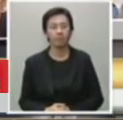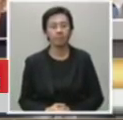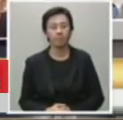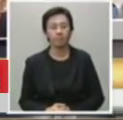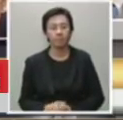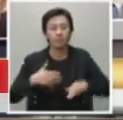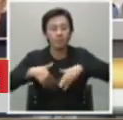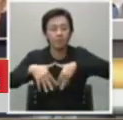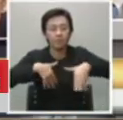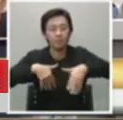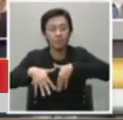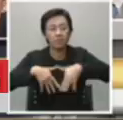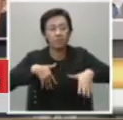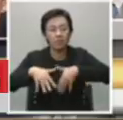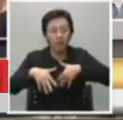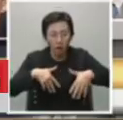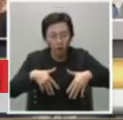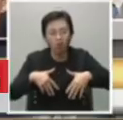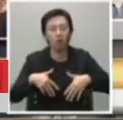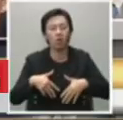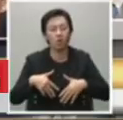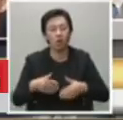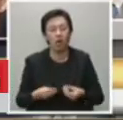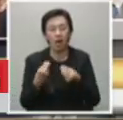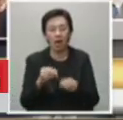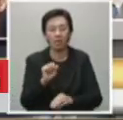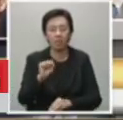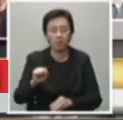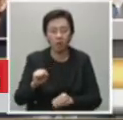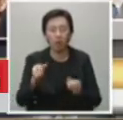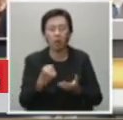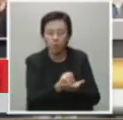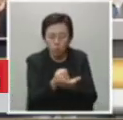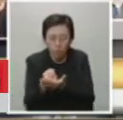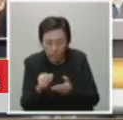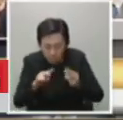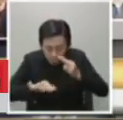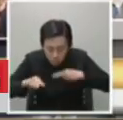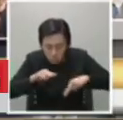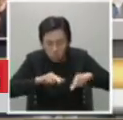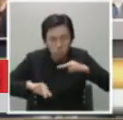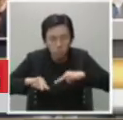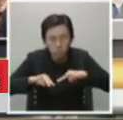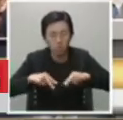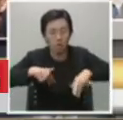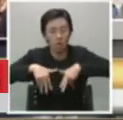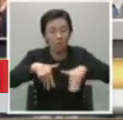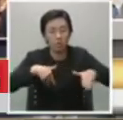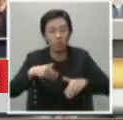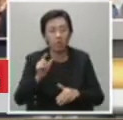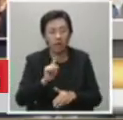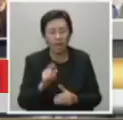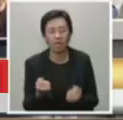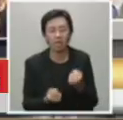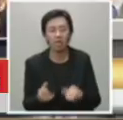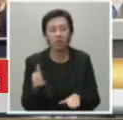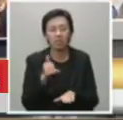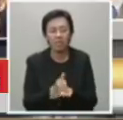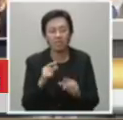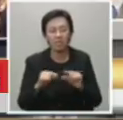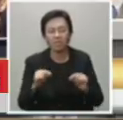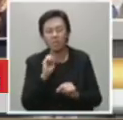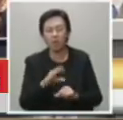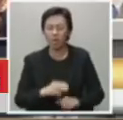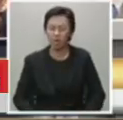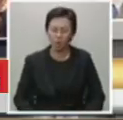ประชาชนเนี่ยเขาให้สมาชิกสภาผู้แทนราษฎรนั้นช่วยกันตรวจสอบครับประชาชนพูดอะไรครับขึ้นแท็กซี่ก็เต็มที่ก็บ่นกัน